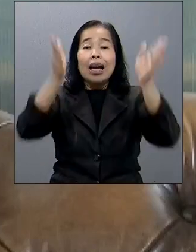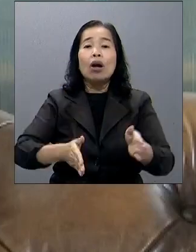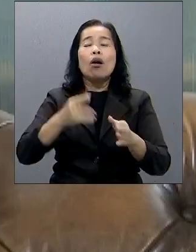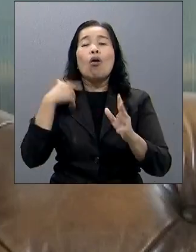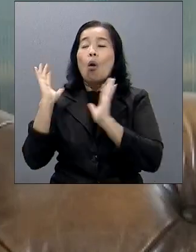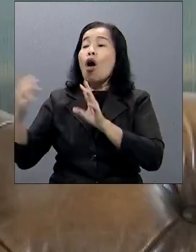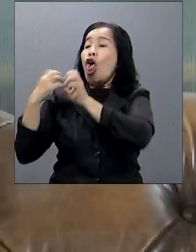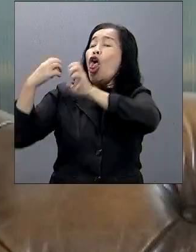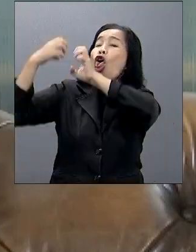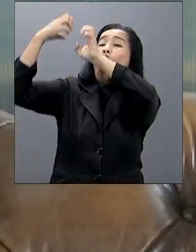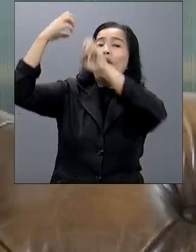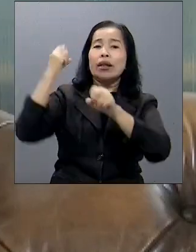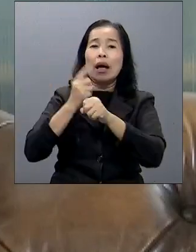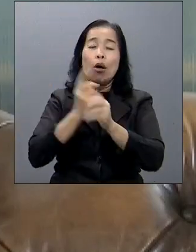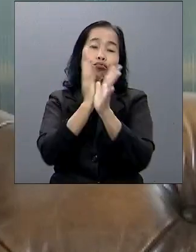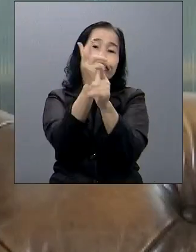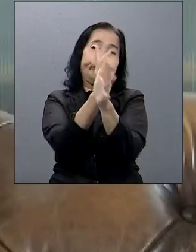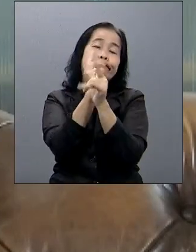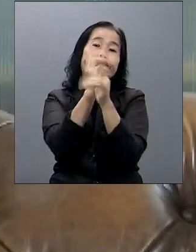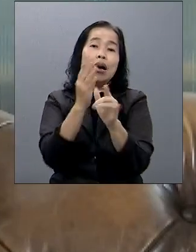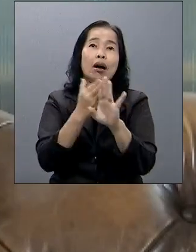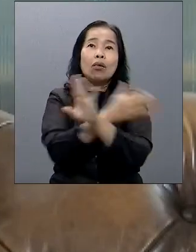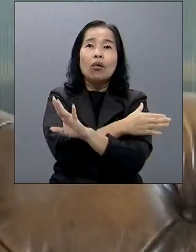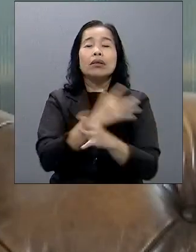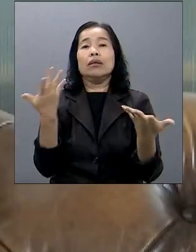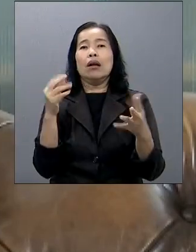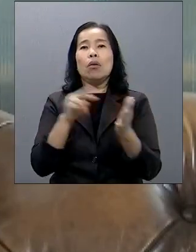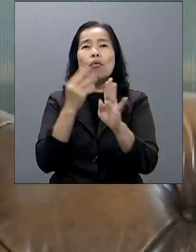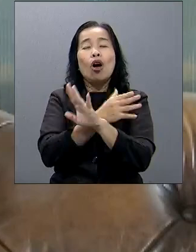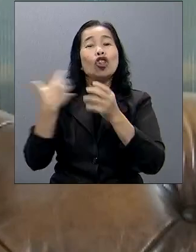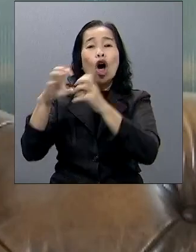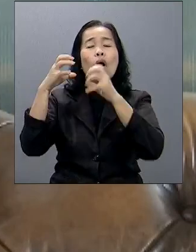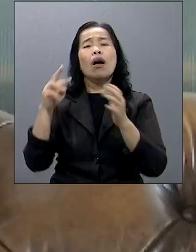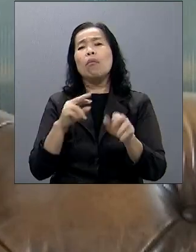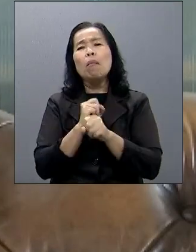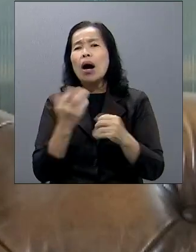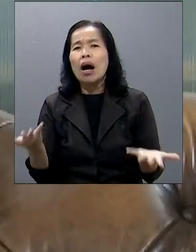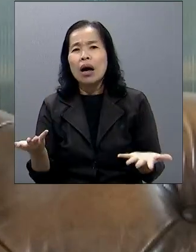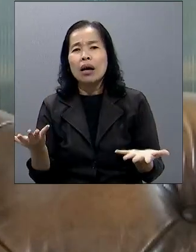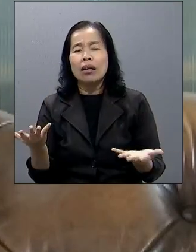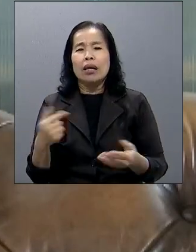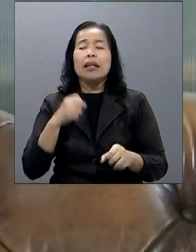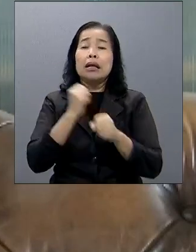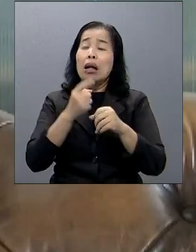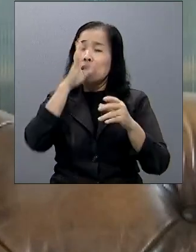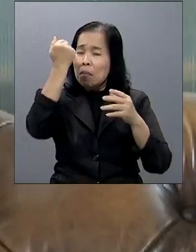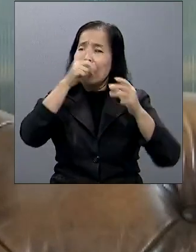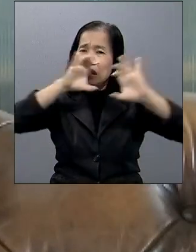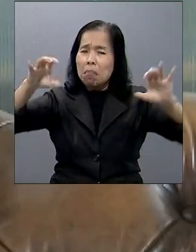าะกัน 4-5 วันก่อนที่จะได้กดเพิ่มคนไม่เพิ่มหวยทั้งที่รัฐบาลสามารถเพิ่ม